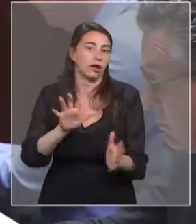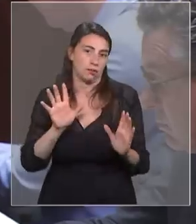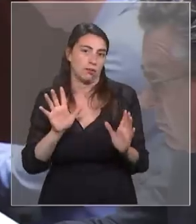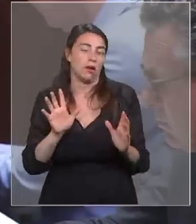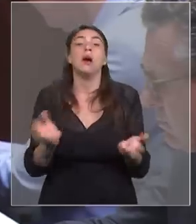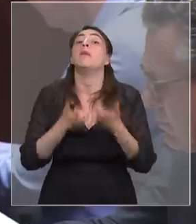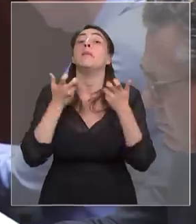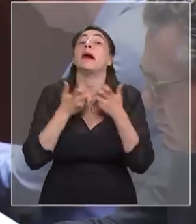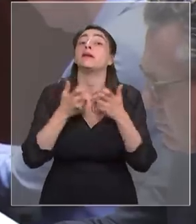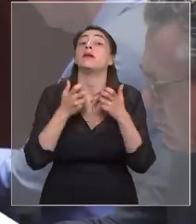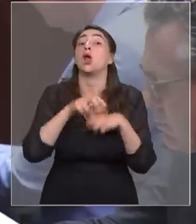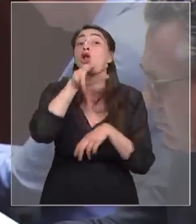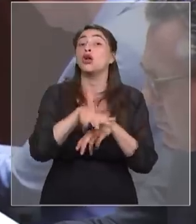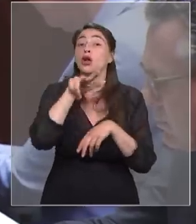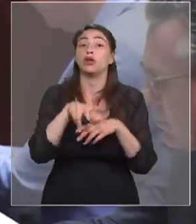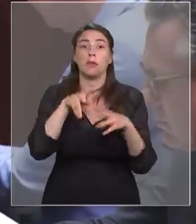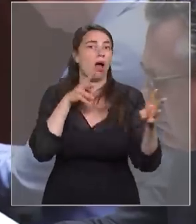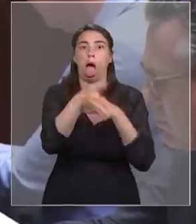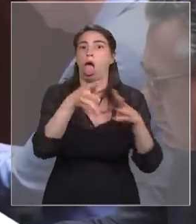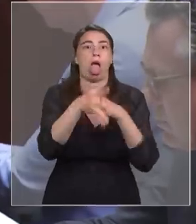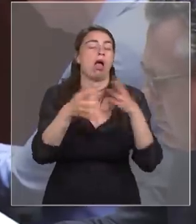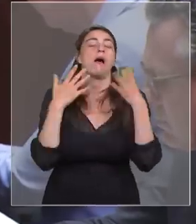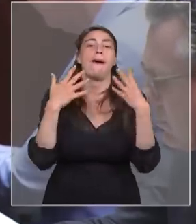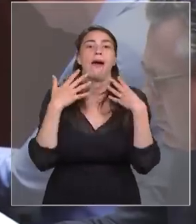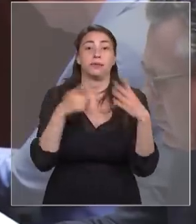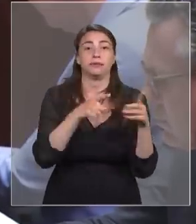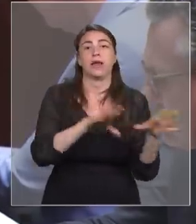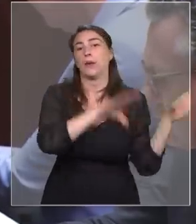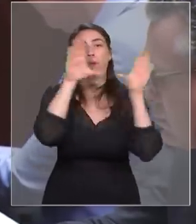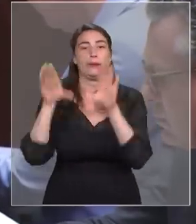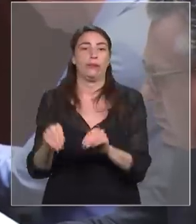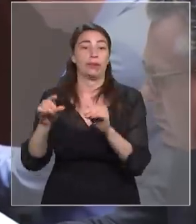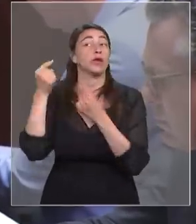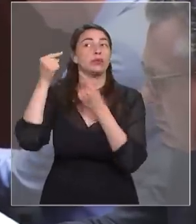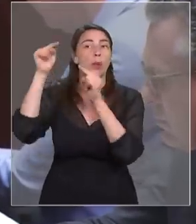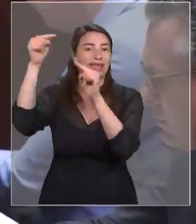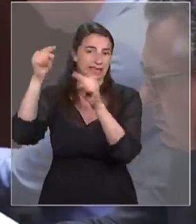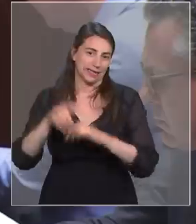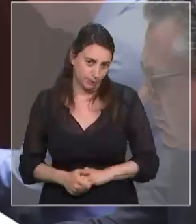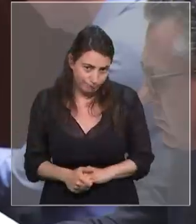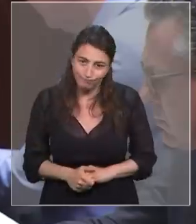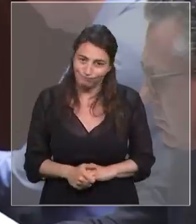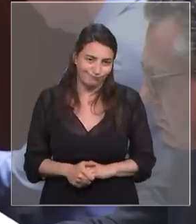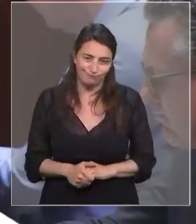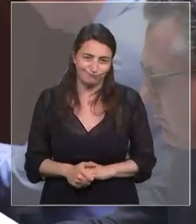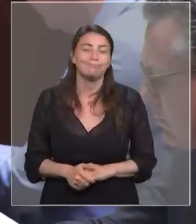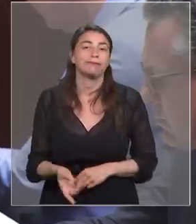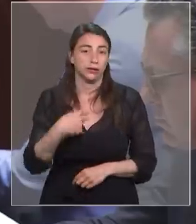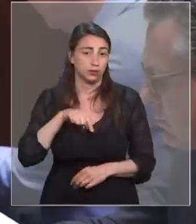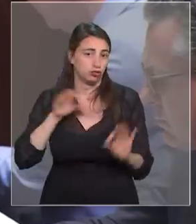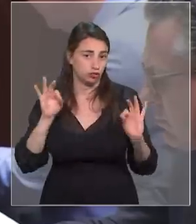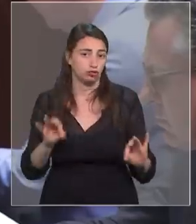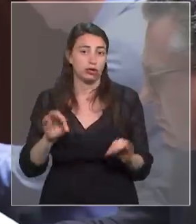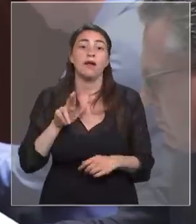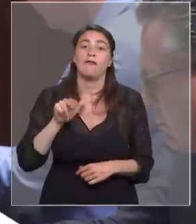logements passoires thermiques puissent basculer dans le meublé touristique. Et bien évidemment, nous nous donnons les moyens, ça sera le cas avec une PPL qui a